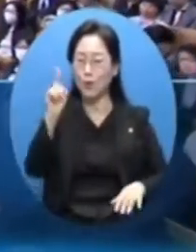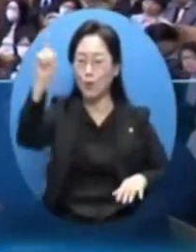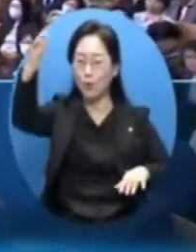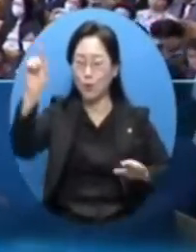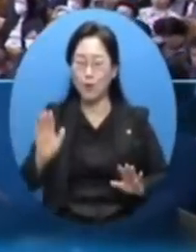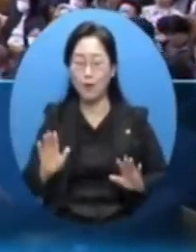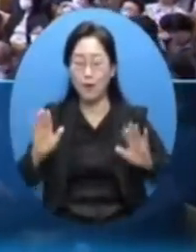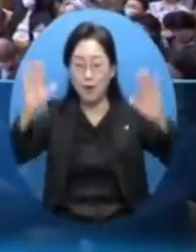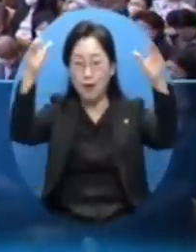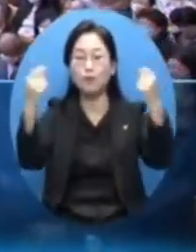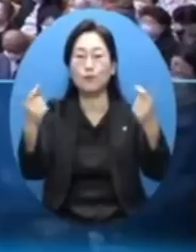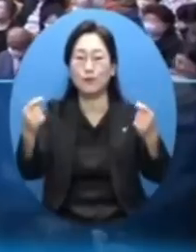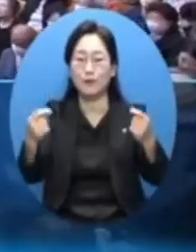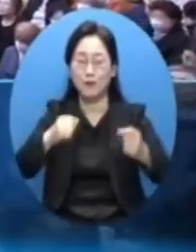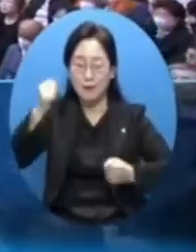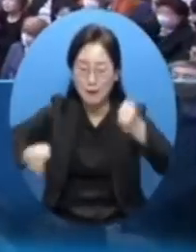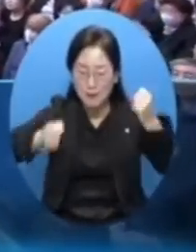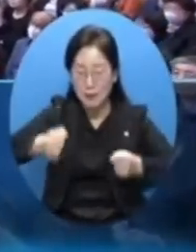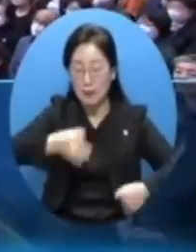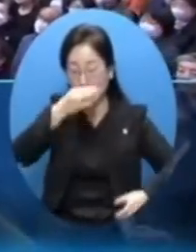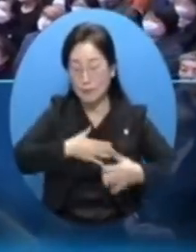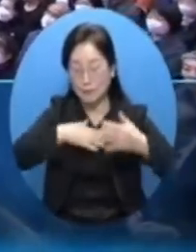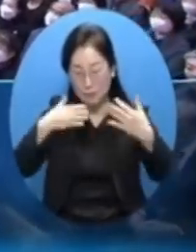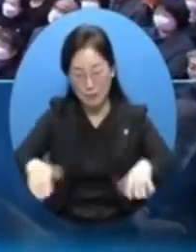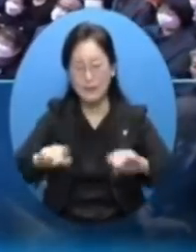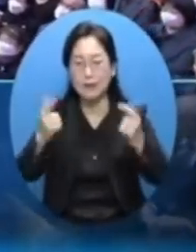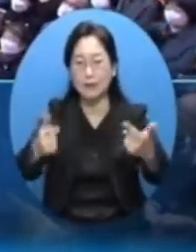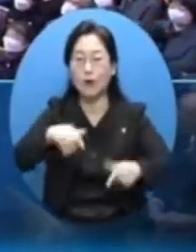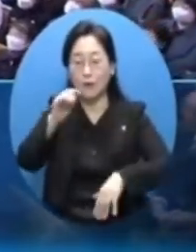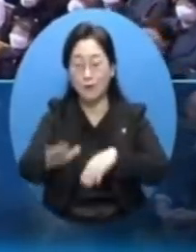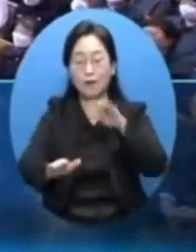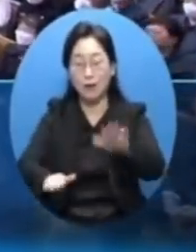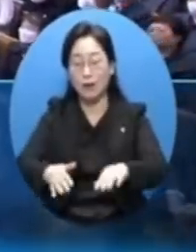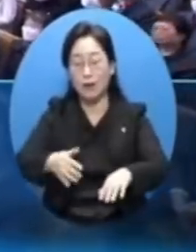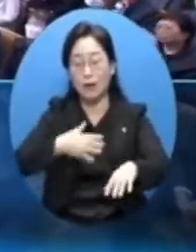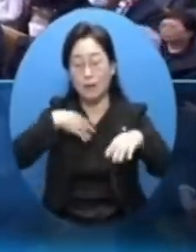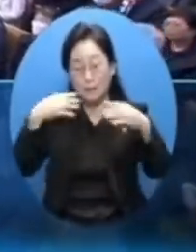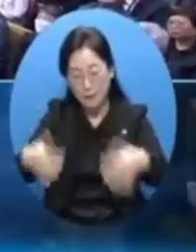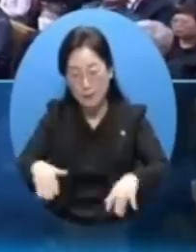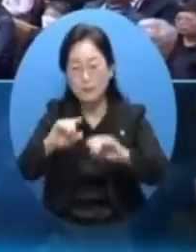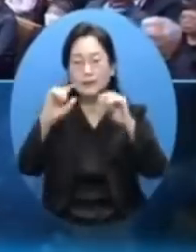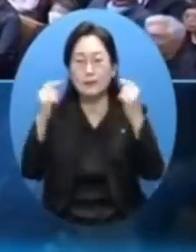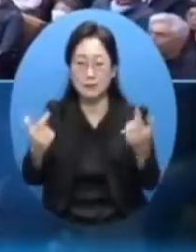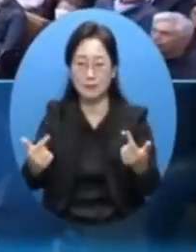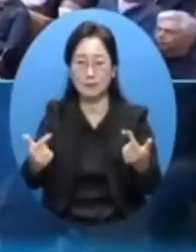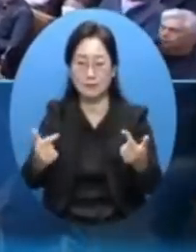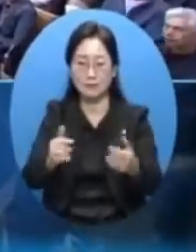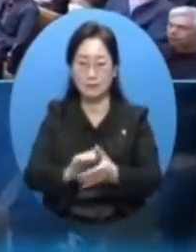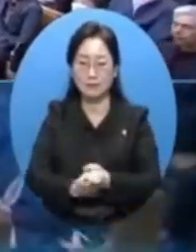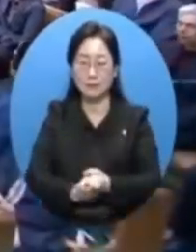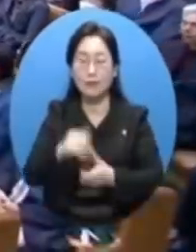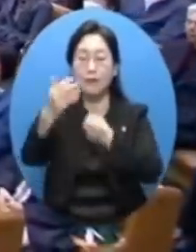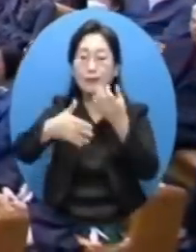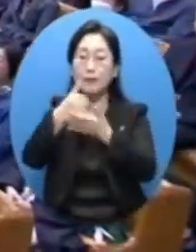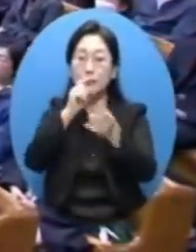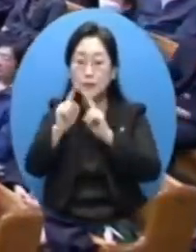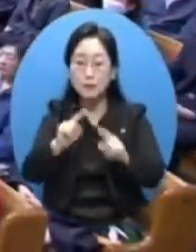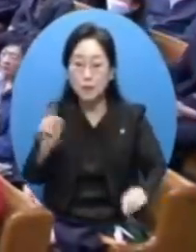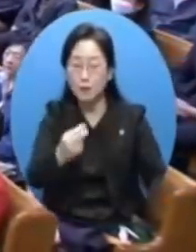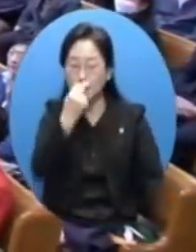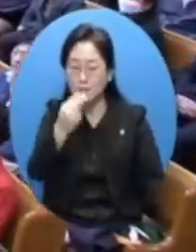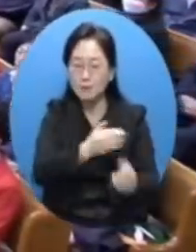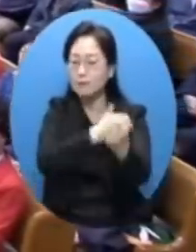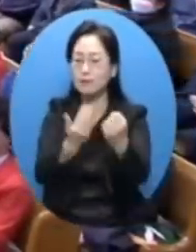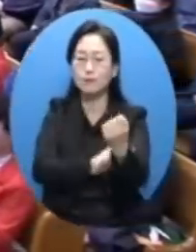같을 것이요 다른 박지라 해도 곤비하지 아니하겠고 걸어가도 피곤하지 아니하리로다. 하나님의 말씀은 생명이요